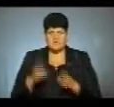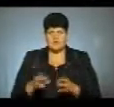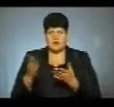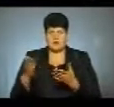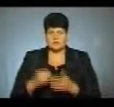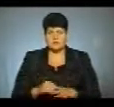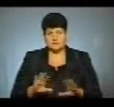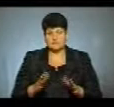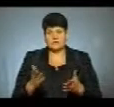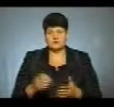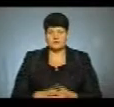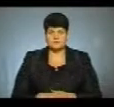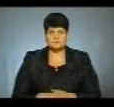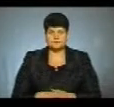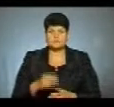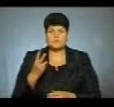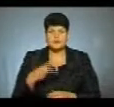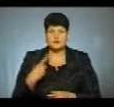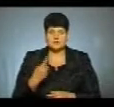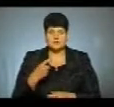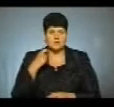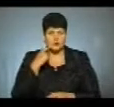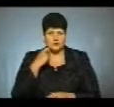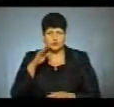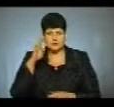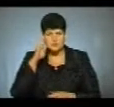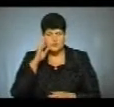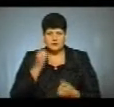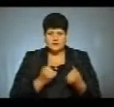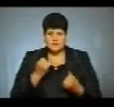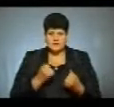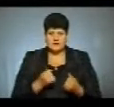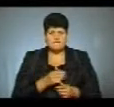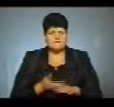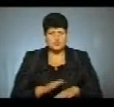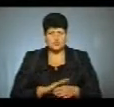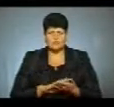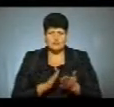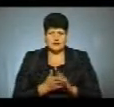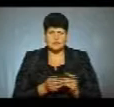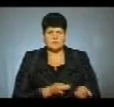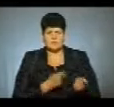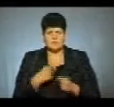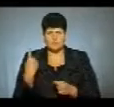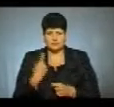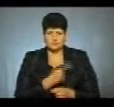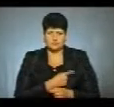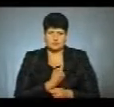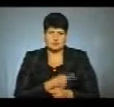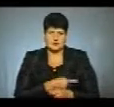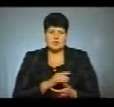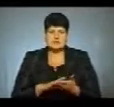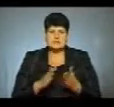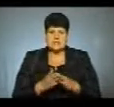так вийшло. 21-річного водія мотоцикла у важкому стані доставили до обласної університетської лікарні. Про